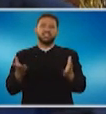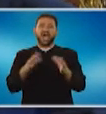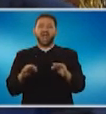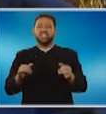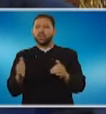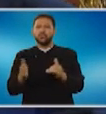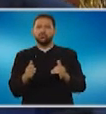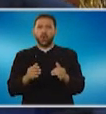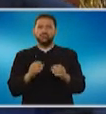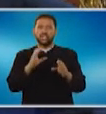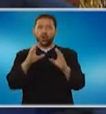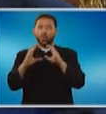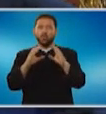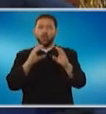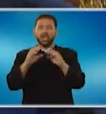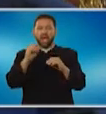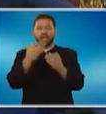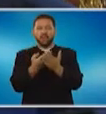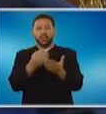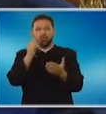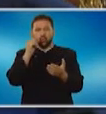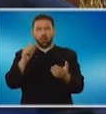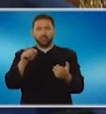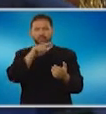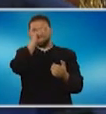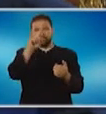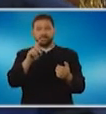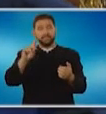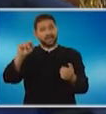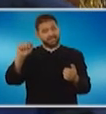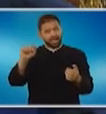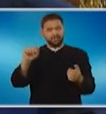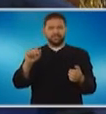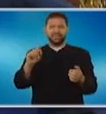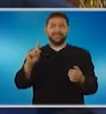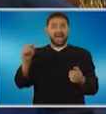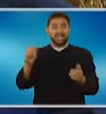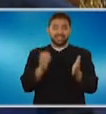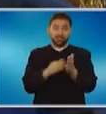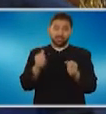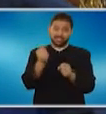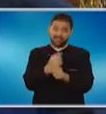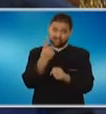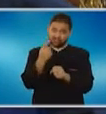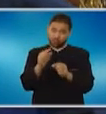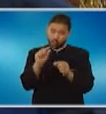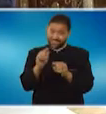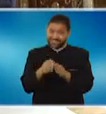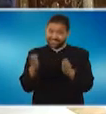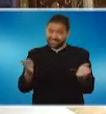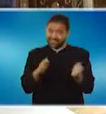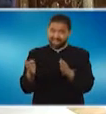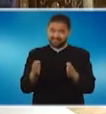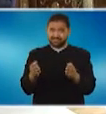o delimitare necesară între lectura în mediul acesta online și lectura